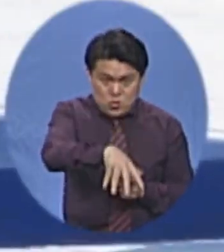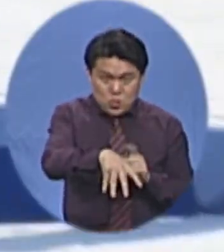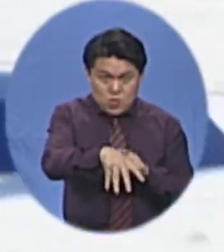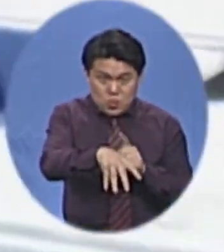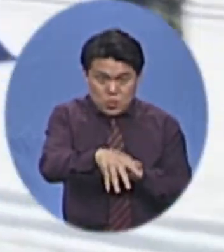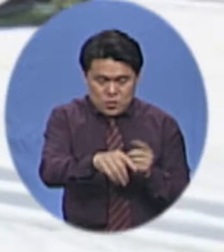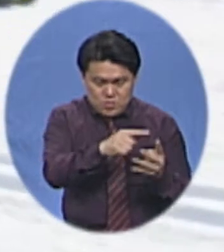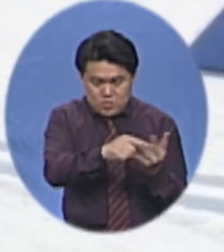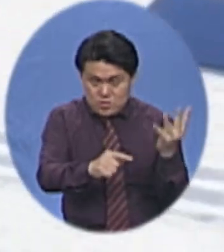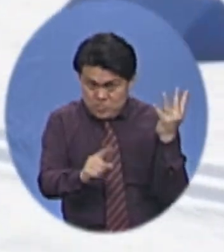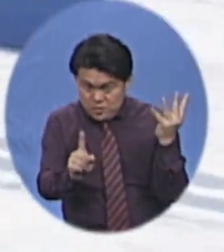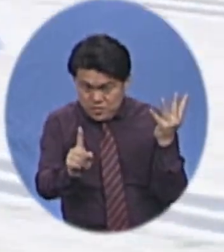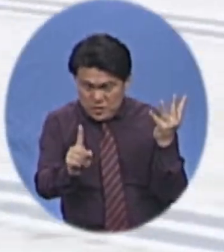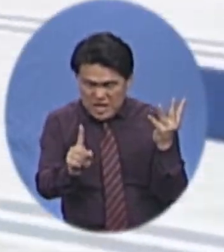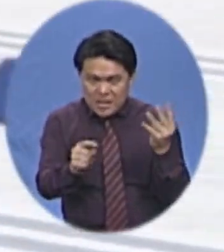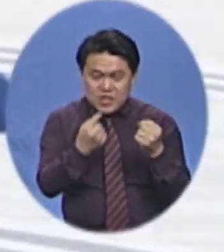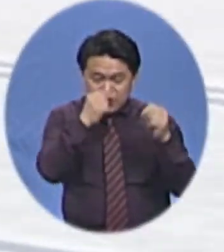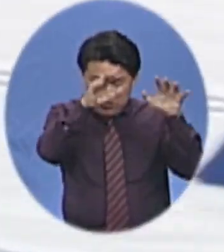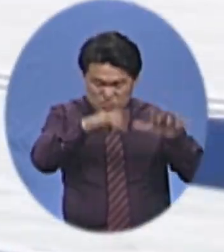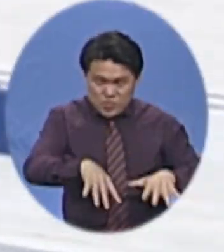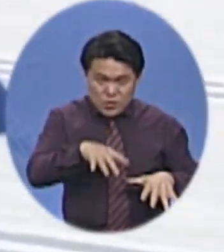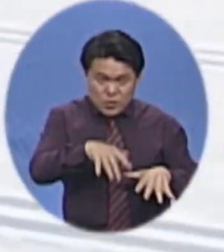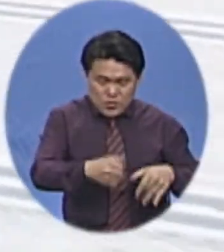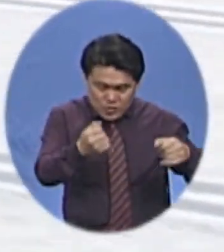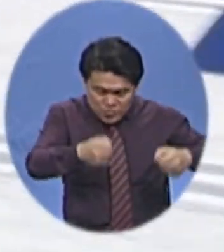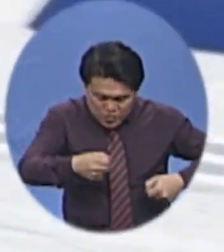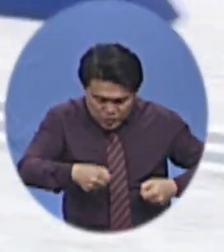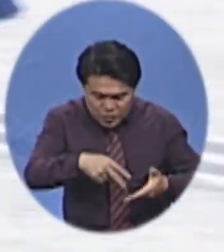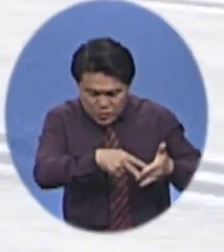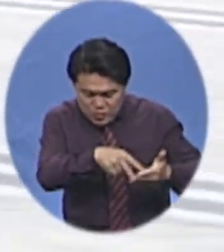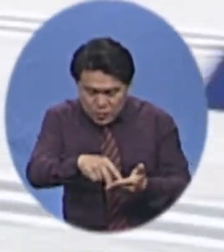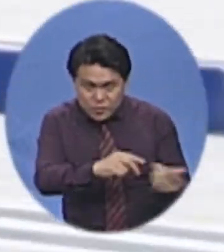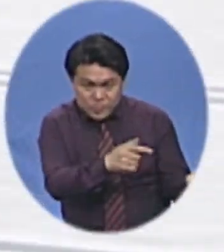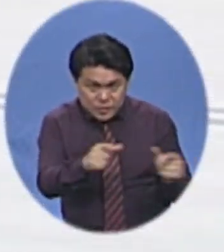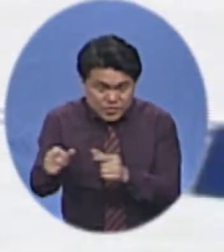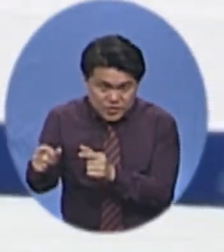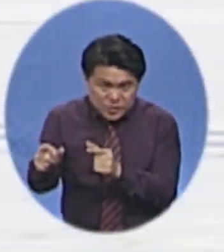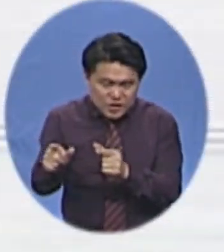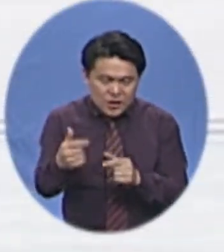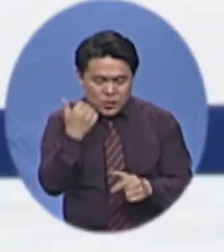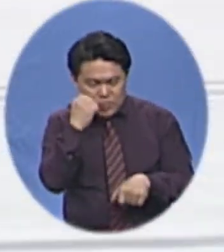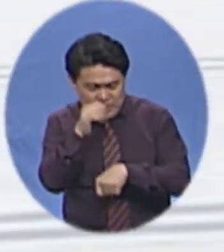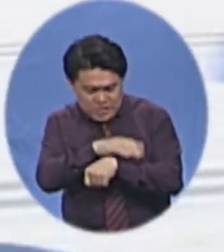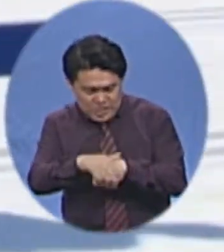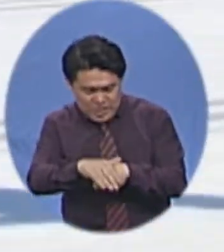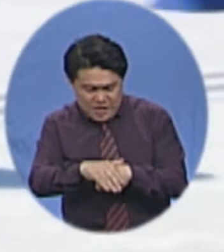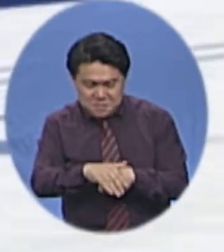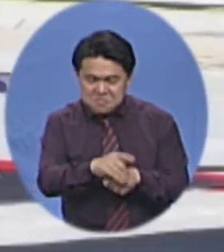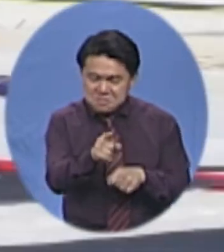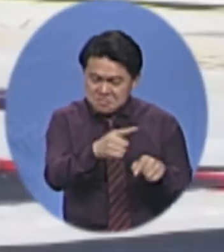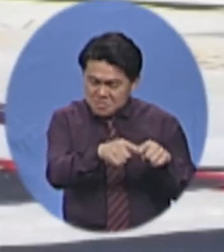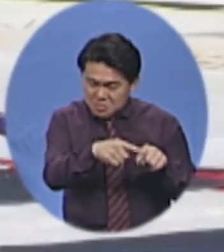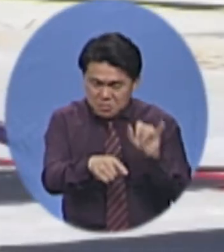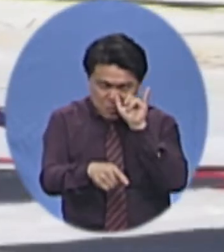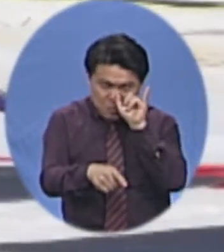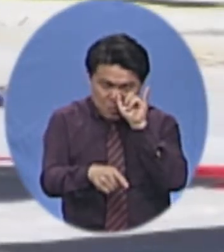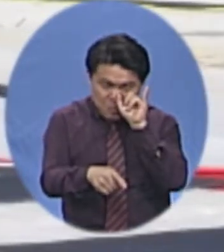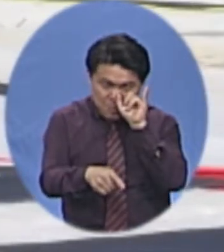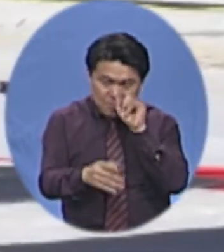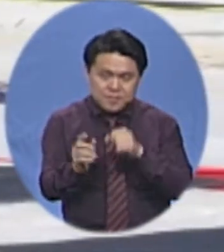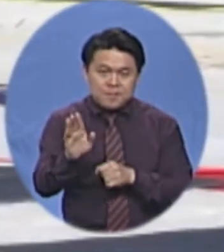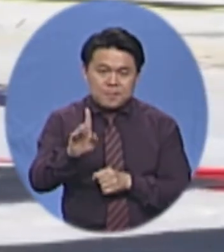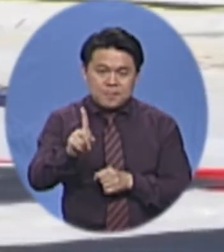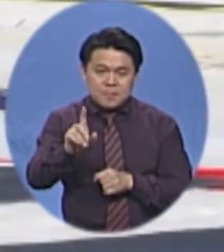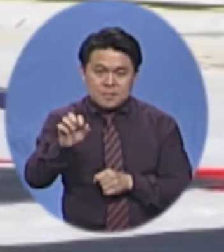진행되는 네 종목은 눈밭에서 스키나 스노우보드를 타면서 누가 더 잘 타는지 보는 건데요. 바이애슬론